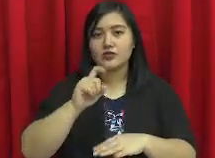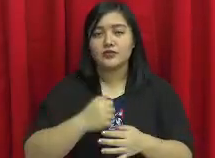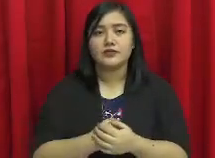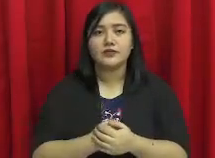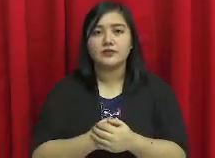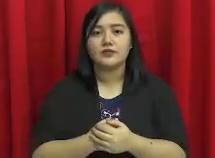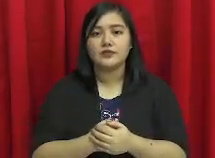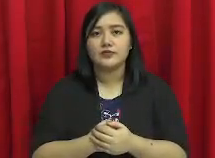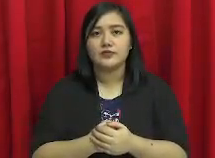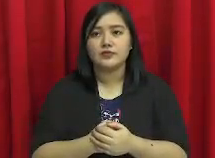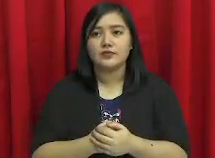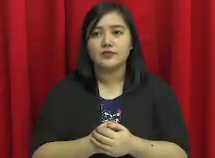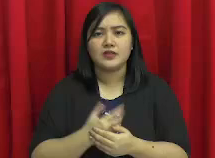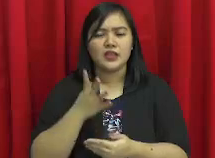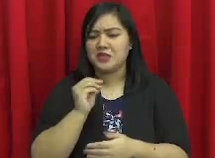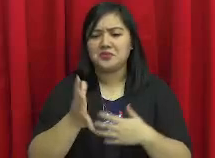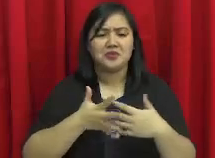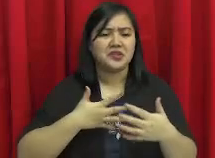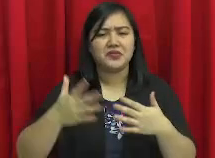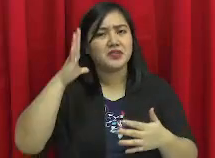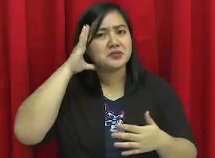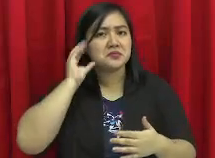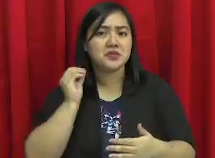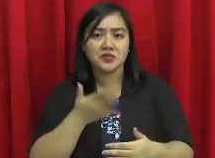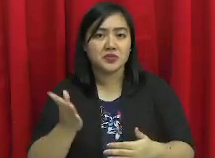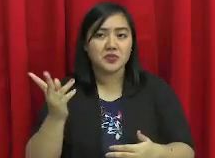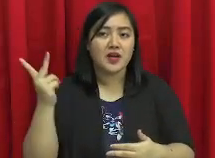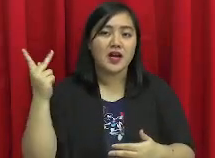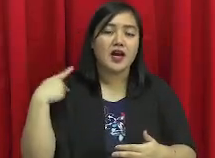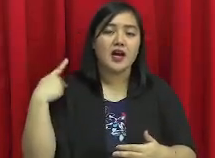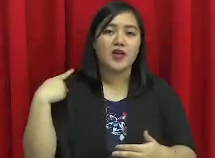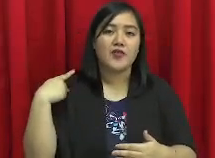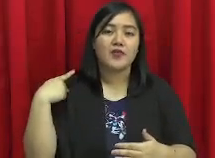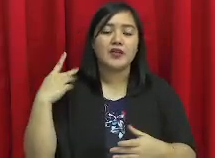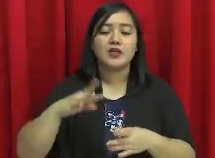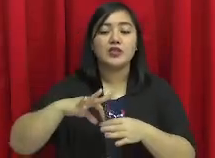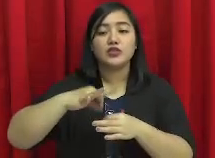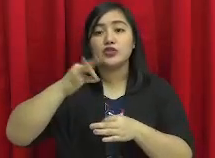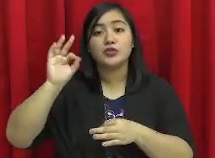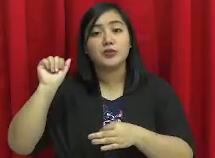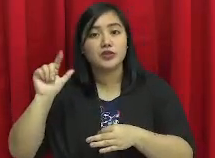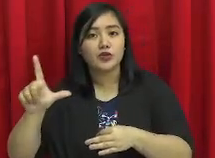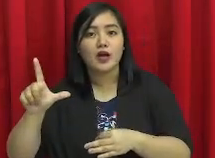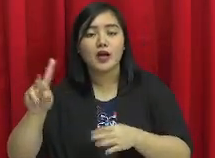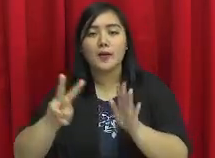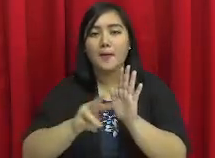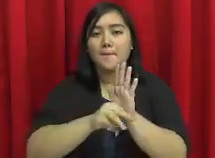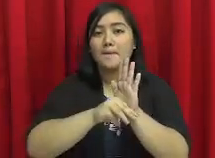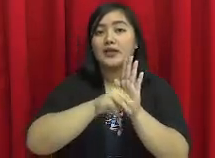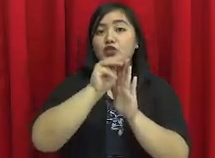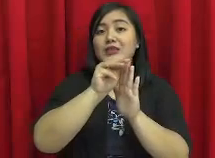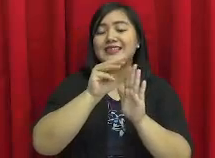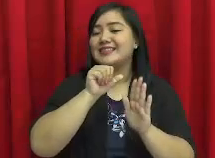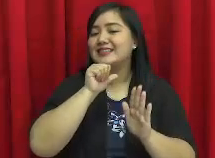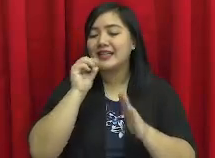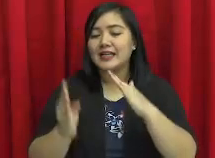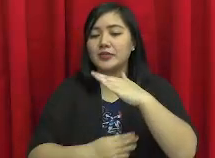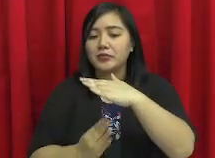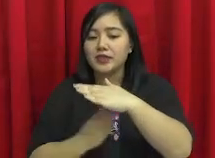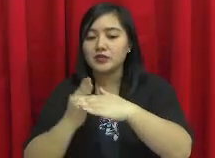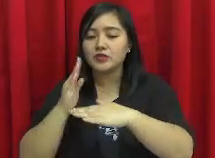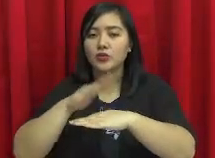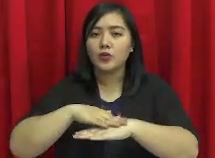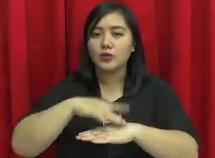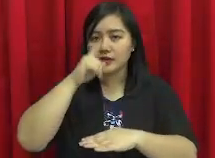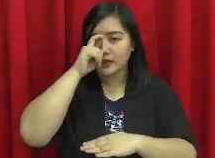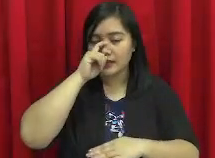natin at kung anumang experience meron tayo dito sa mundong ito. That's right. Pagdating sa pagpapamilya, pagdating sa pangunguna sa asawa